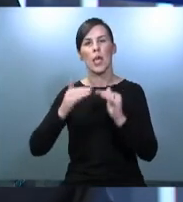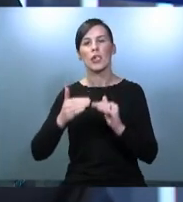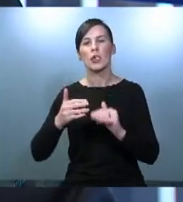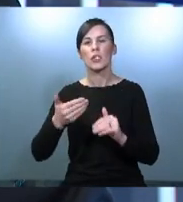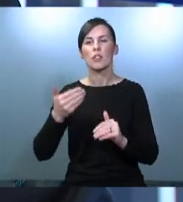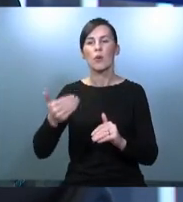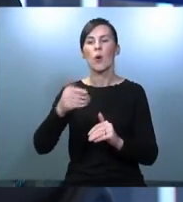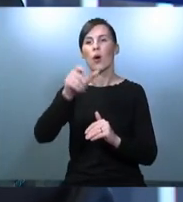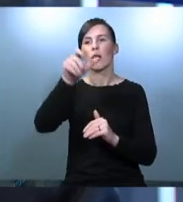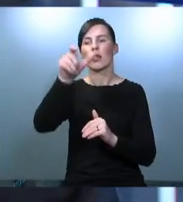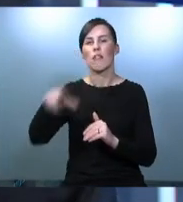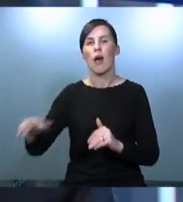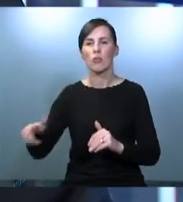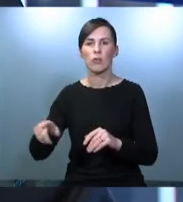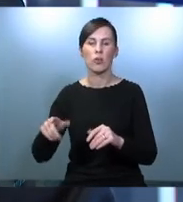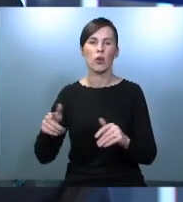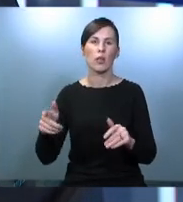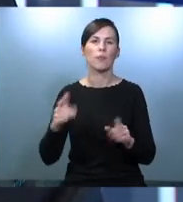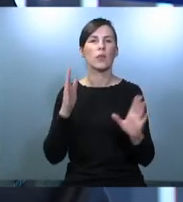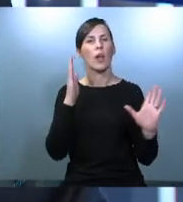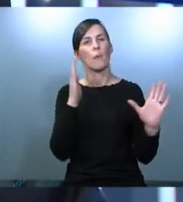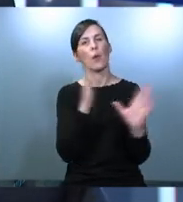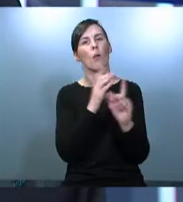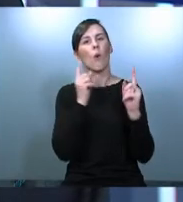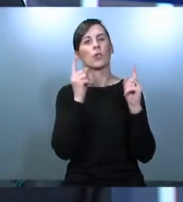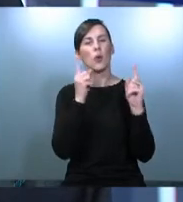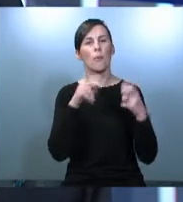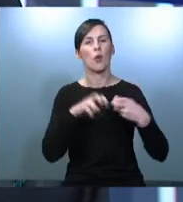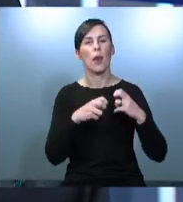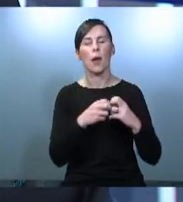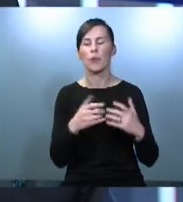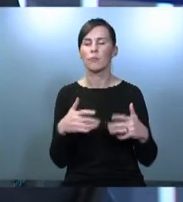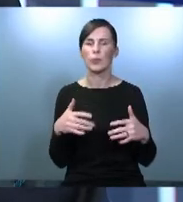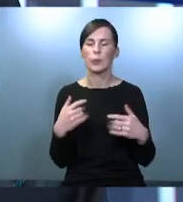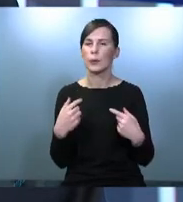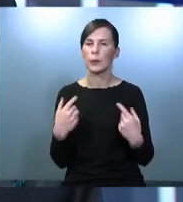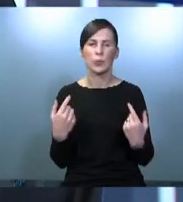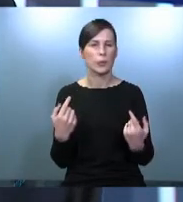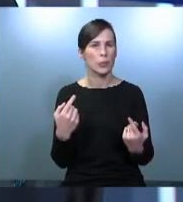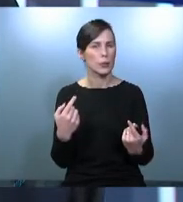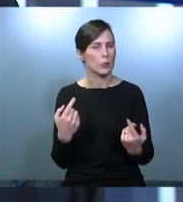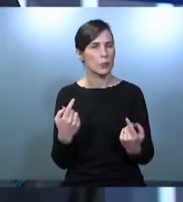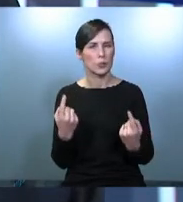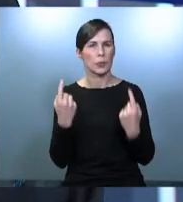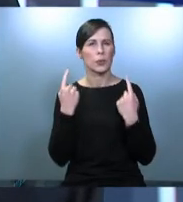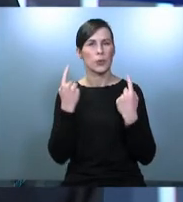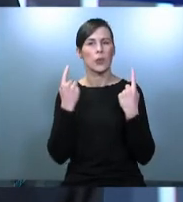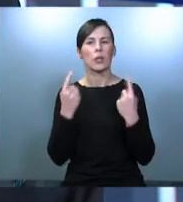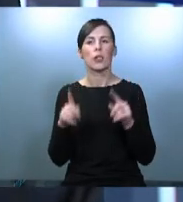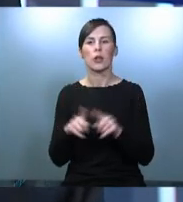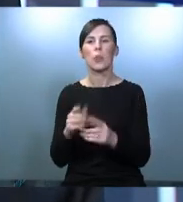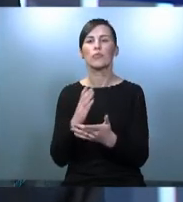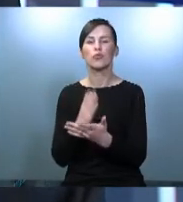jautrus aplinkos sauginių problemom. Aš įvardinčiau dar vieną, tai yra tranzitinio transporto